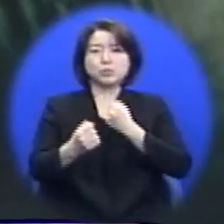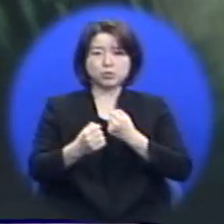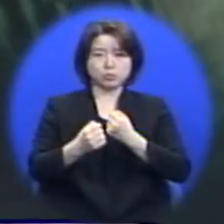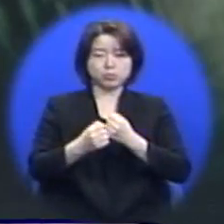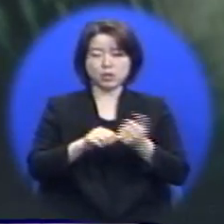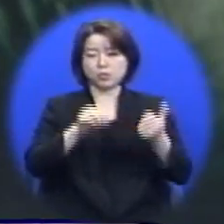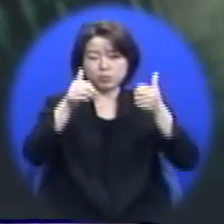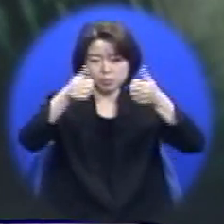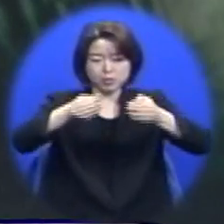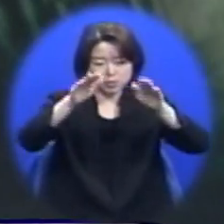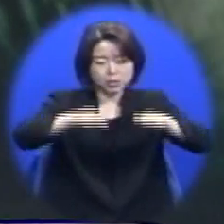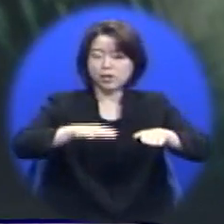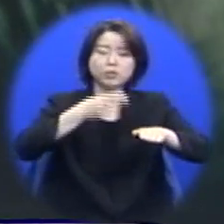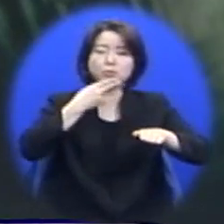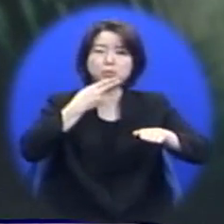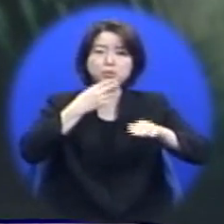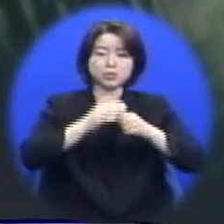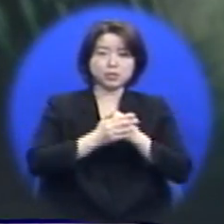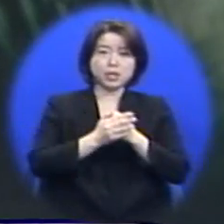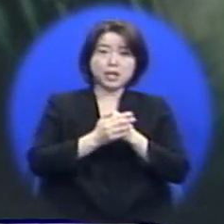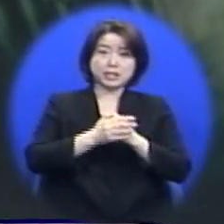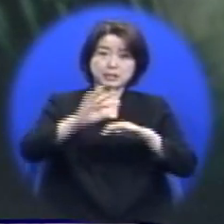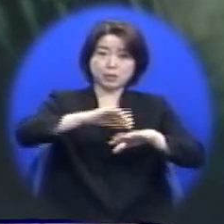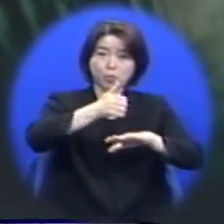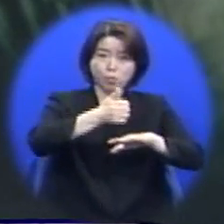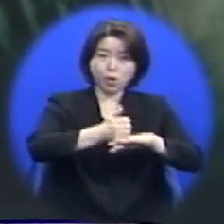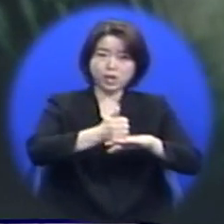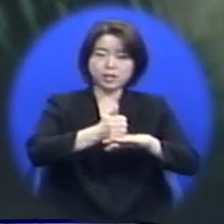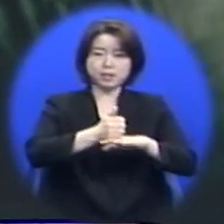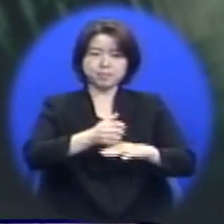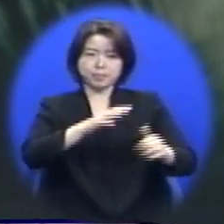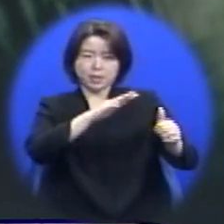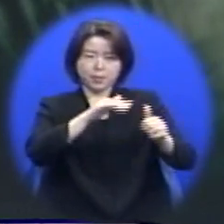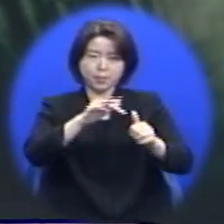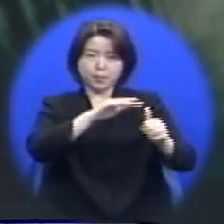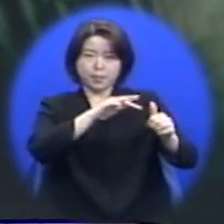않았습니다. 느부갓네살 왕이 회유합니다.